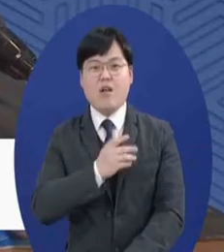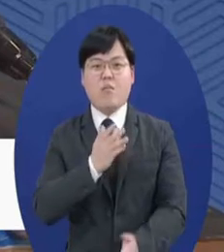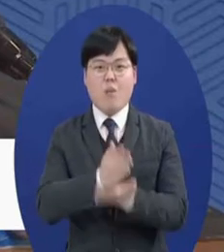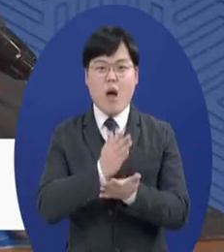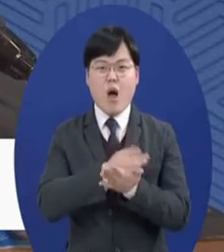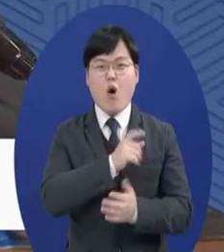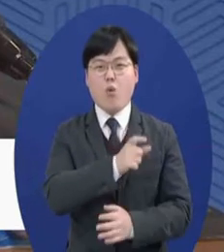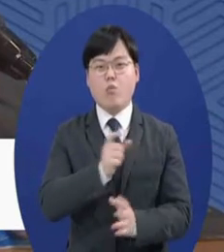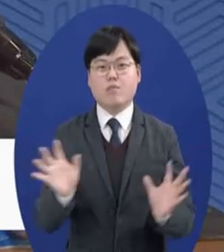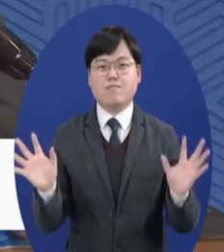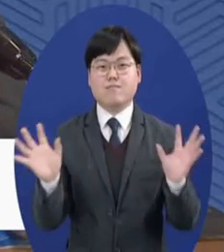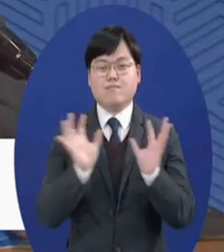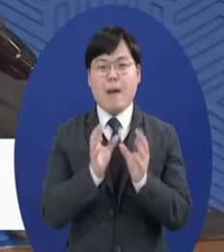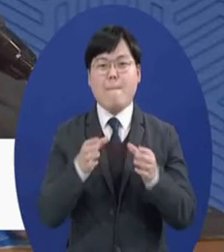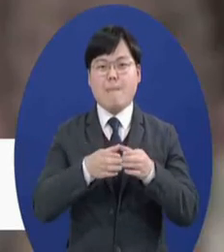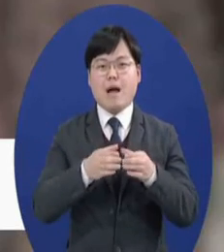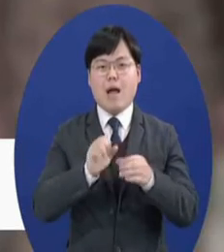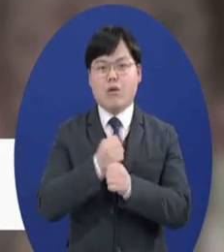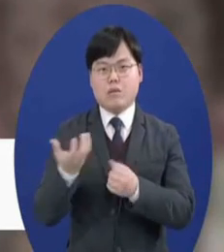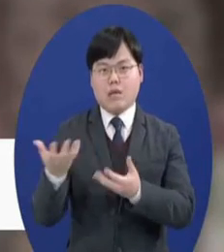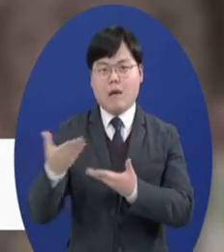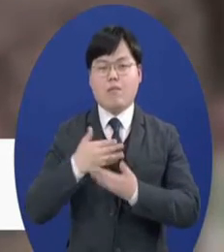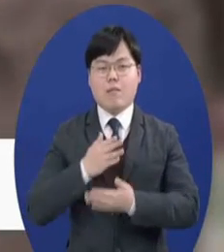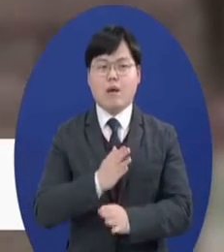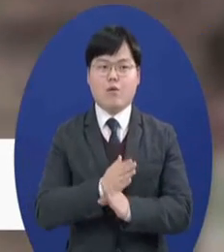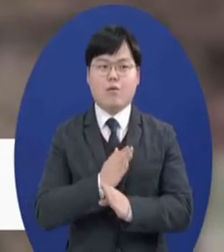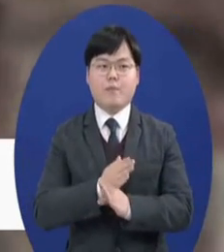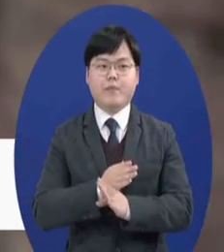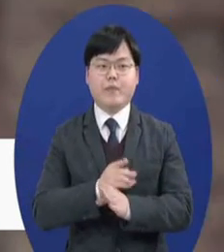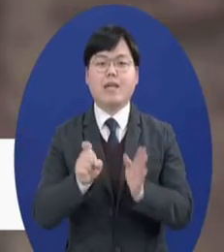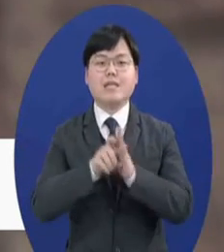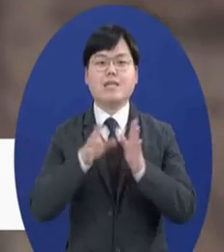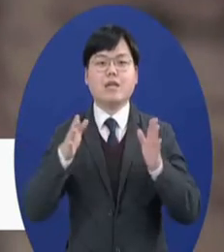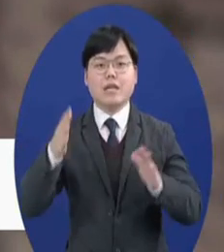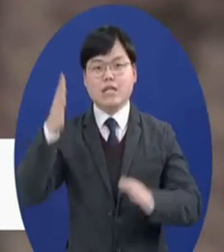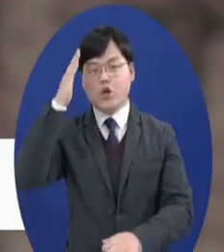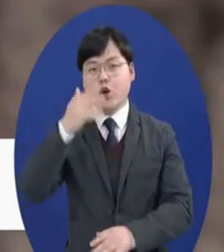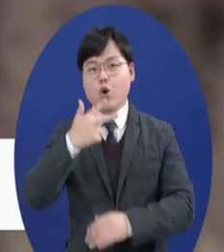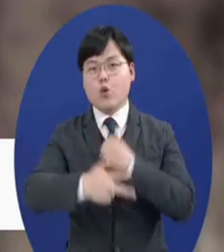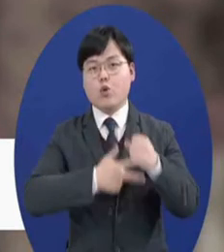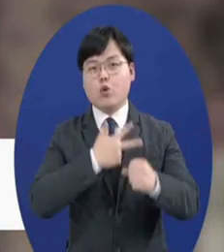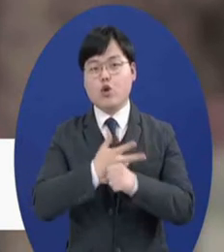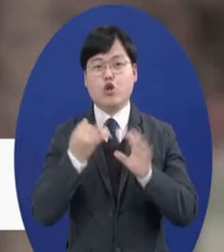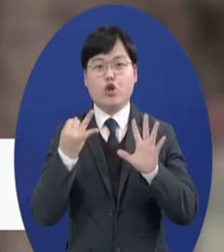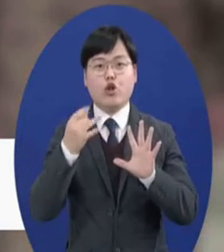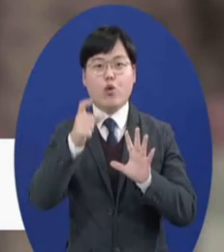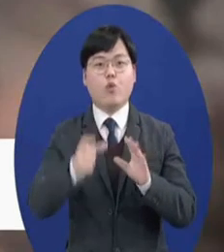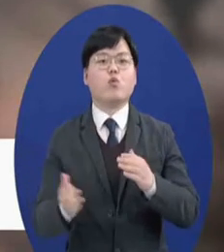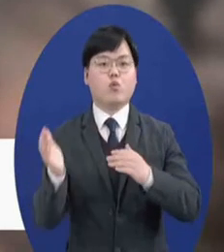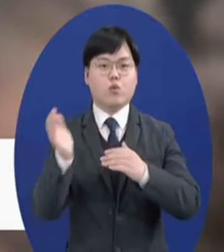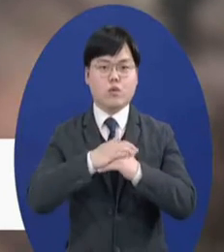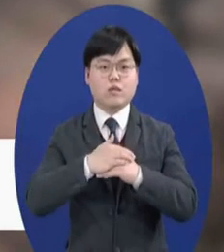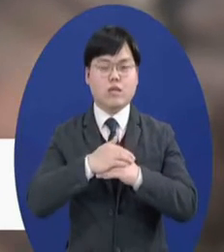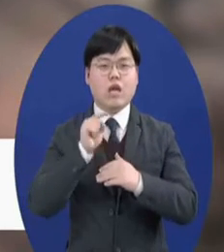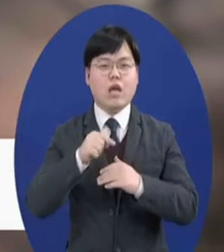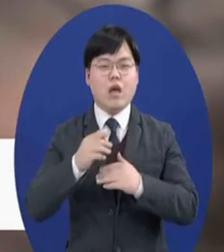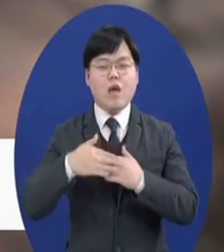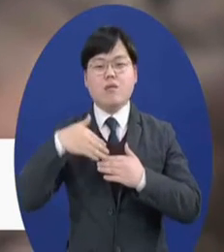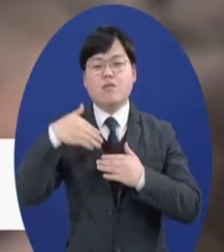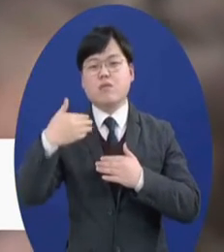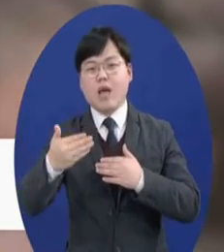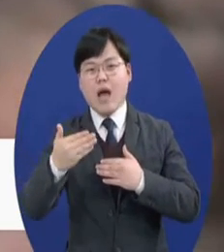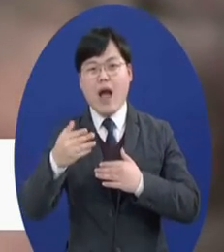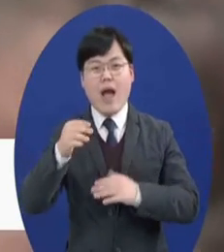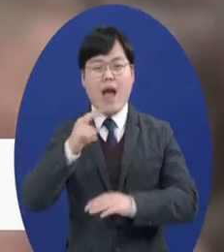хүрээнд томилогддог үрлдэхүүнтэй бол хариуцлага тооцож байгаа. Хугацаа сэргийн албанд сүүлийн 3 жилд 7 албаагч амнасаа алдсан. Үйл явдал болж